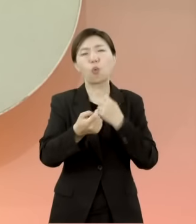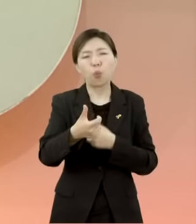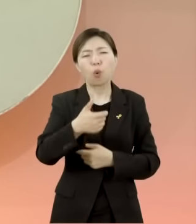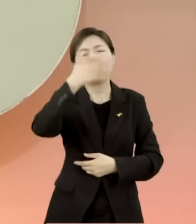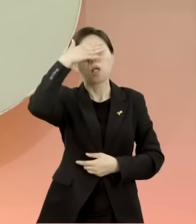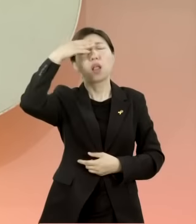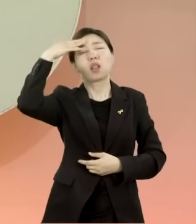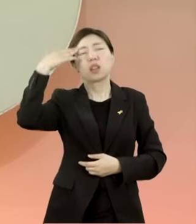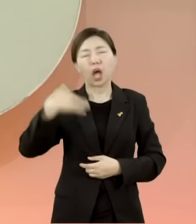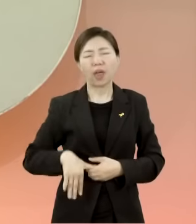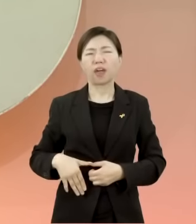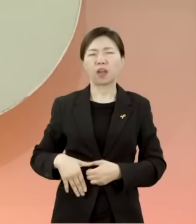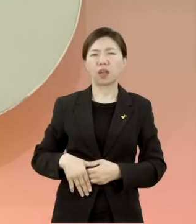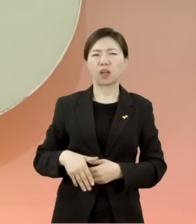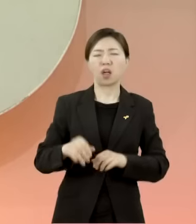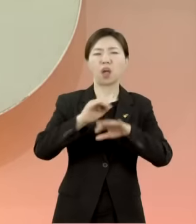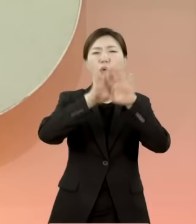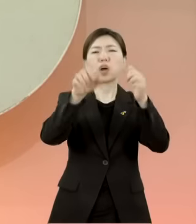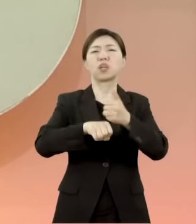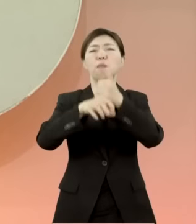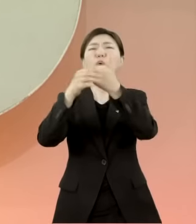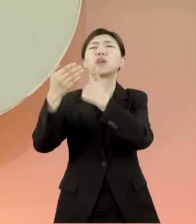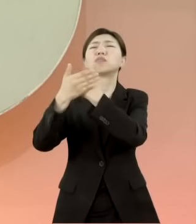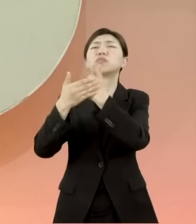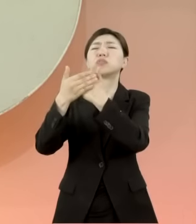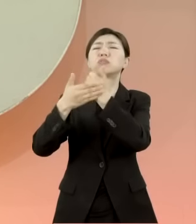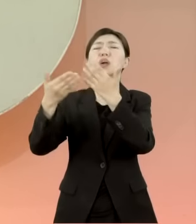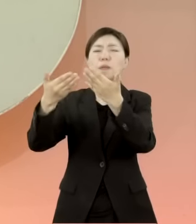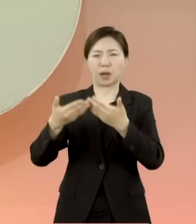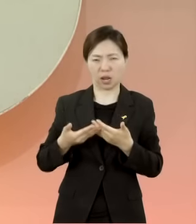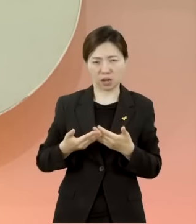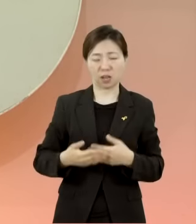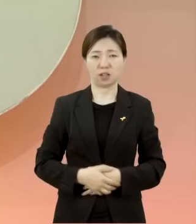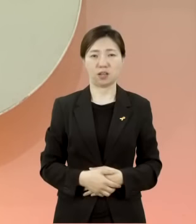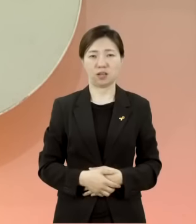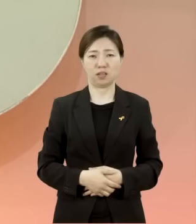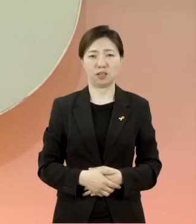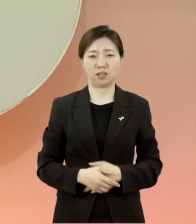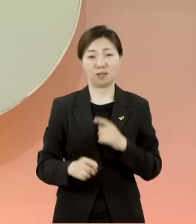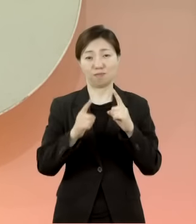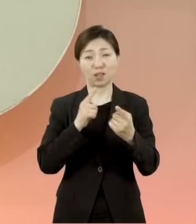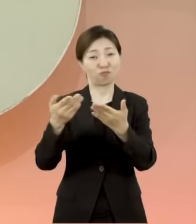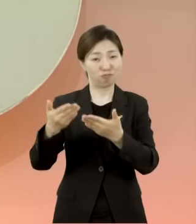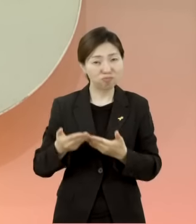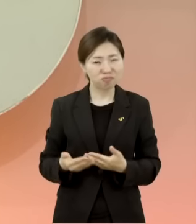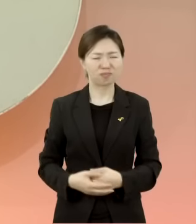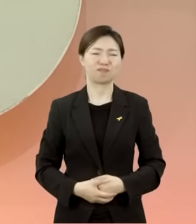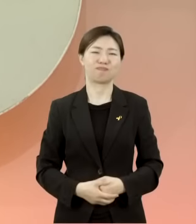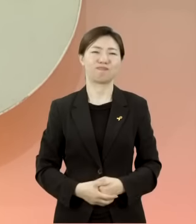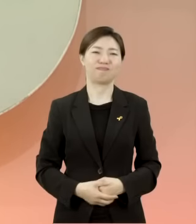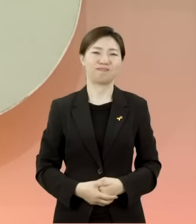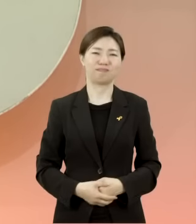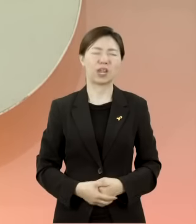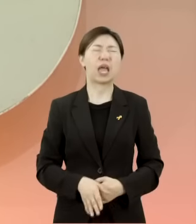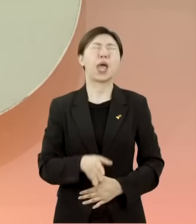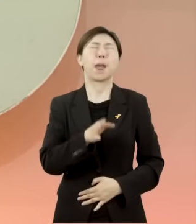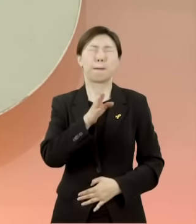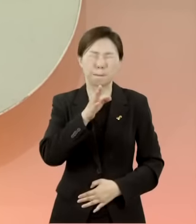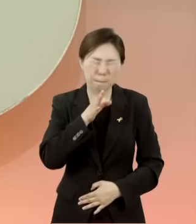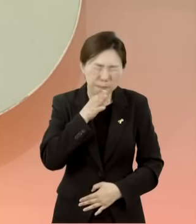있는 걸 이와 같이 보호 받았다 정말 나는 가피 받은 것이다라는 말씀을